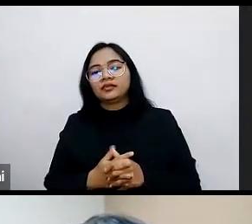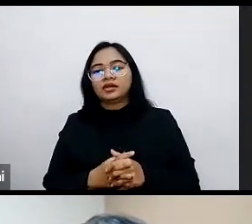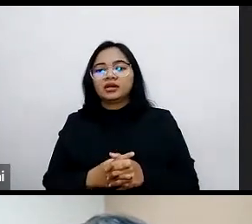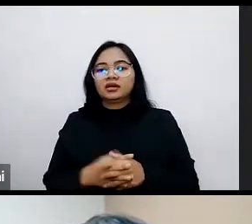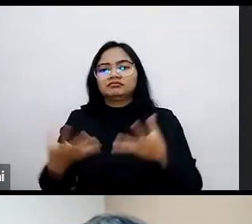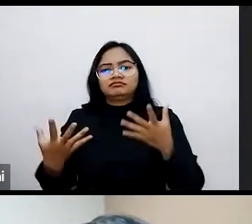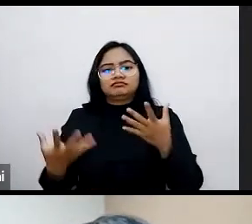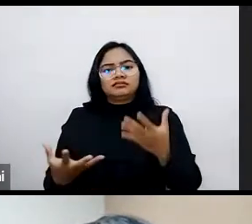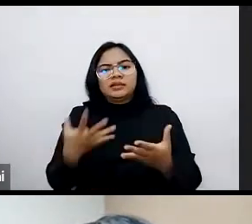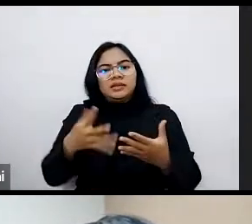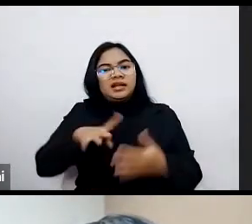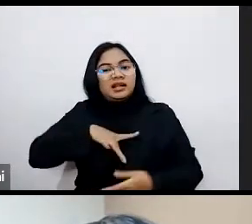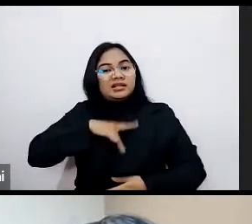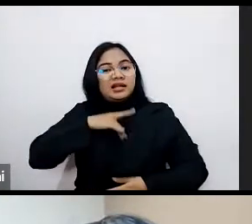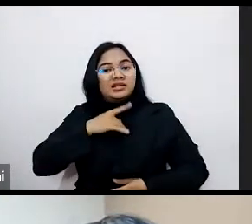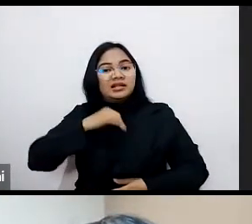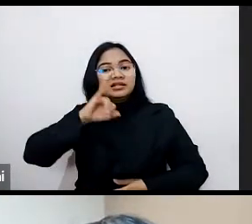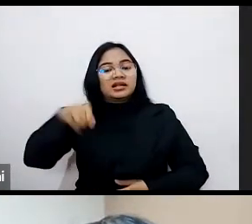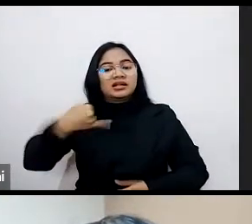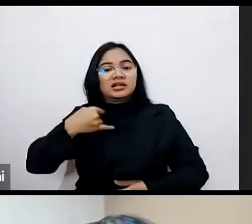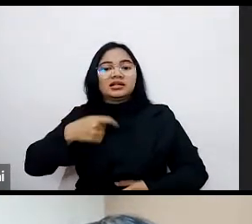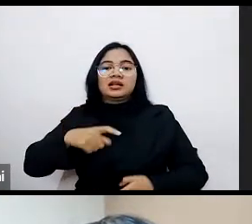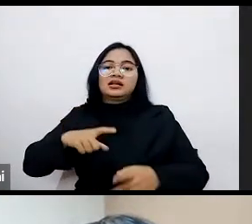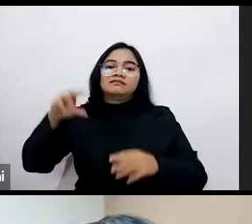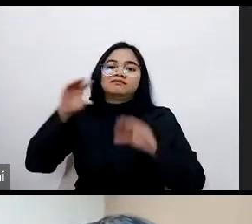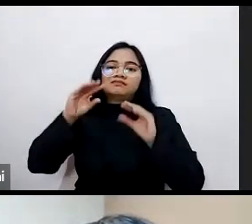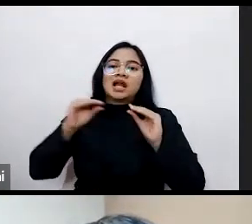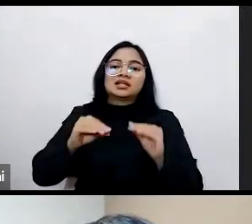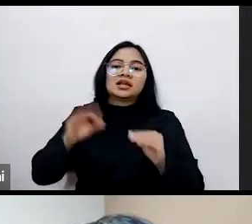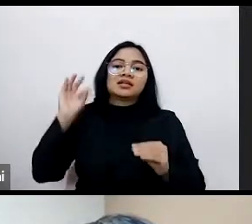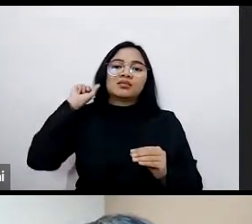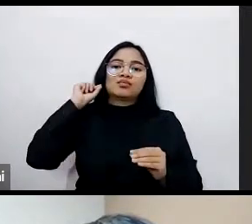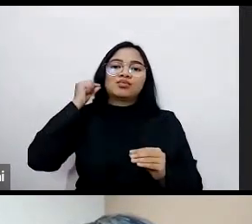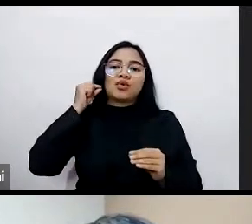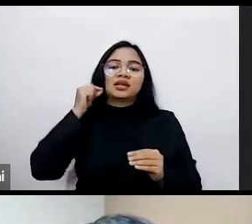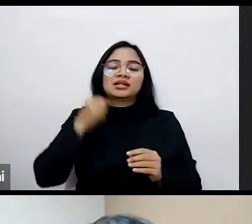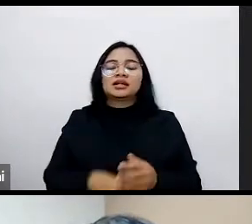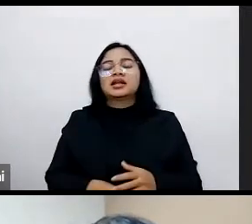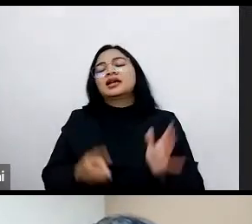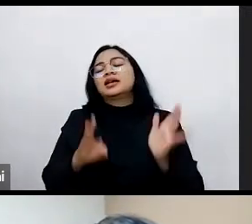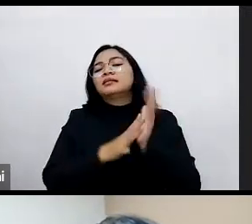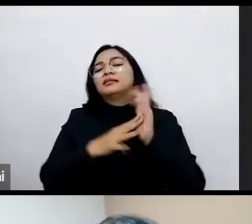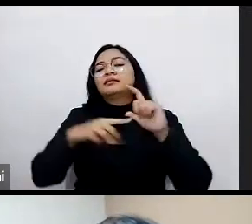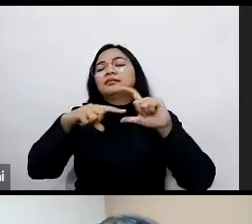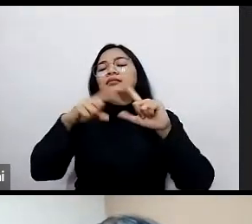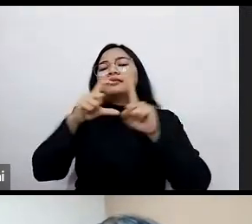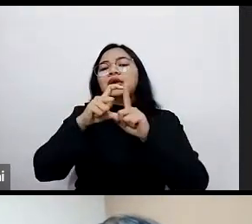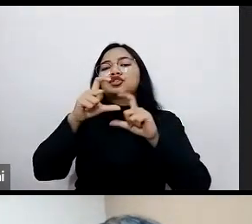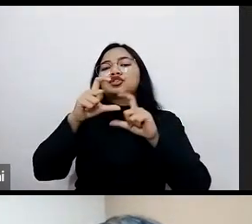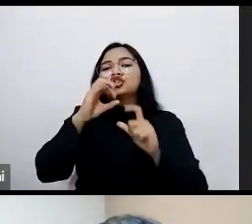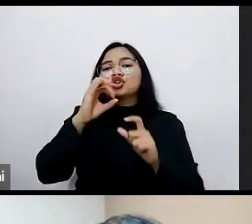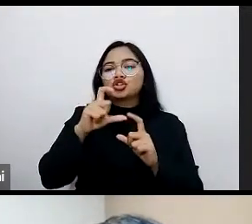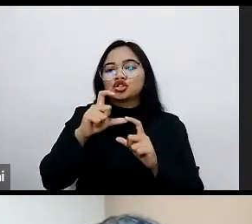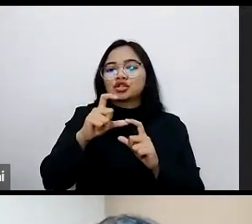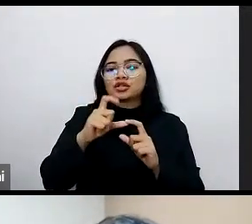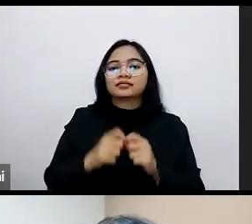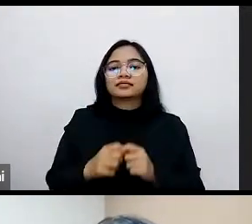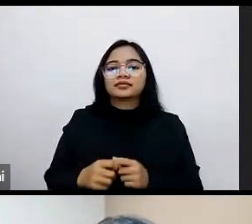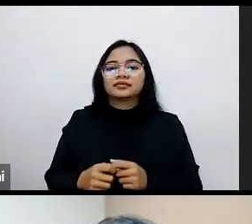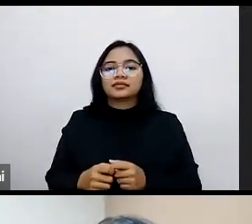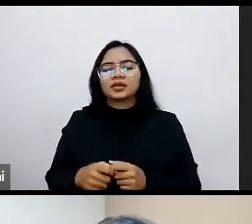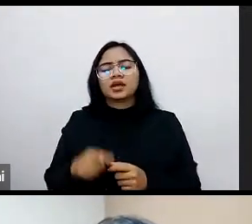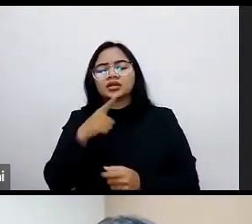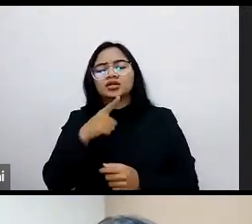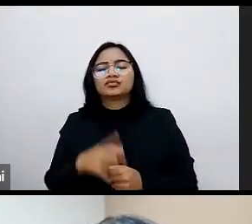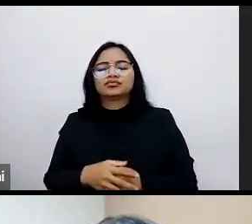bagaimana rasanya menjadi akademisi perempuan di media sosial ketika itu adalah satu ranah yang